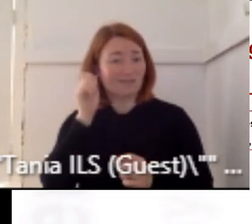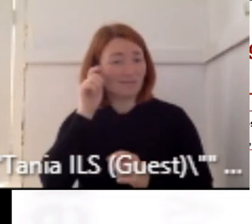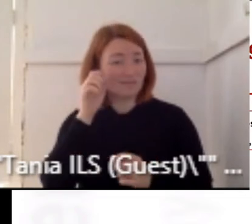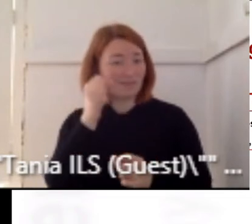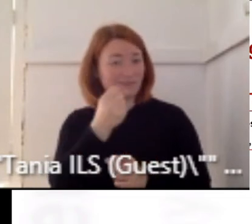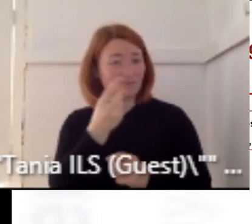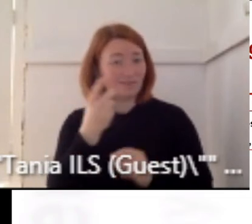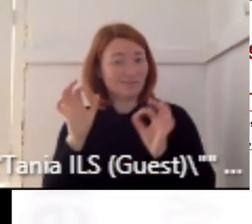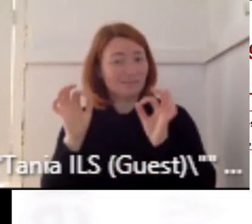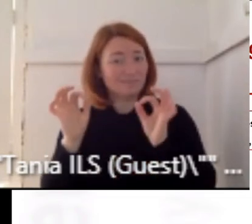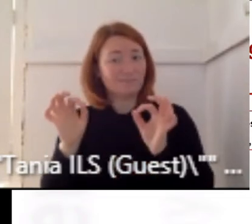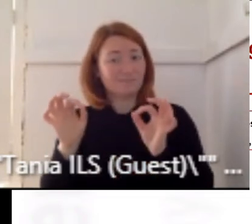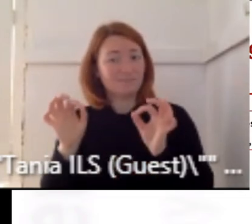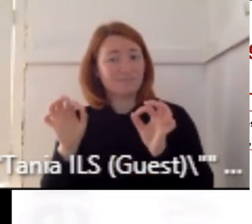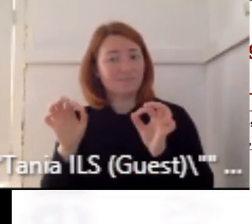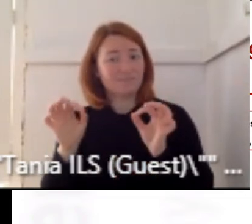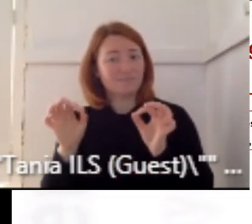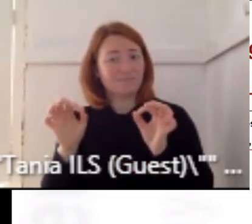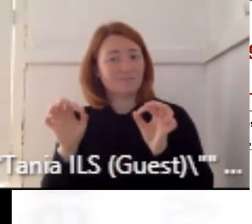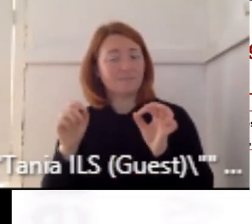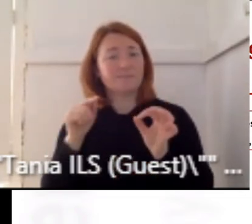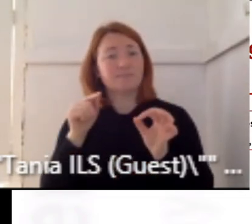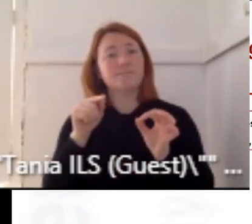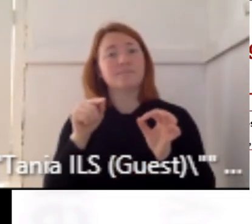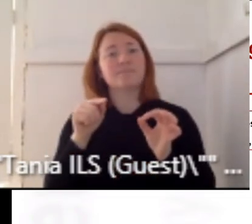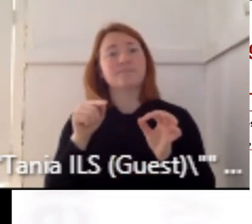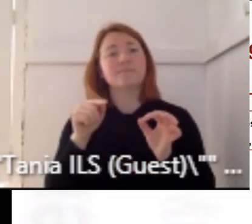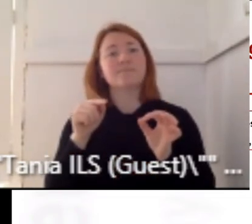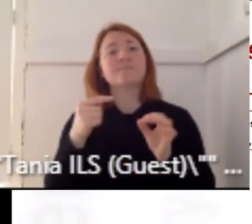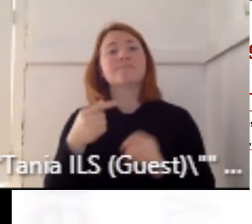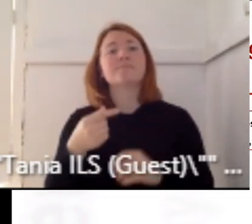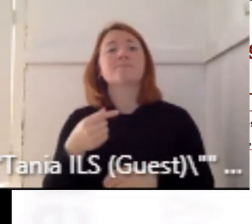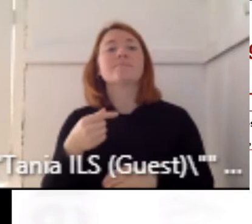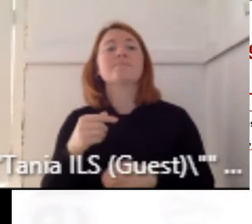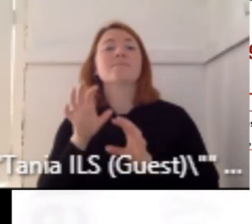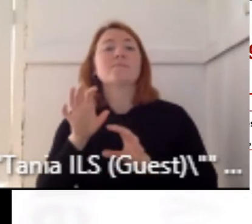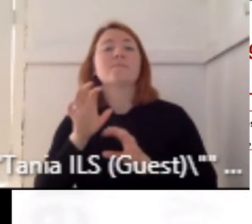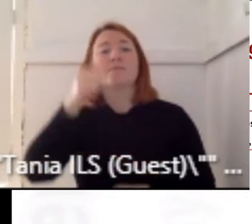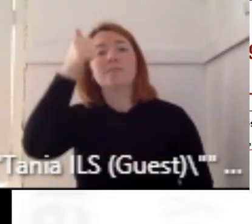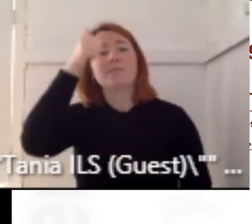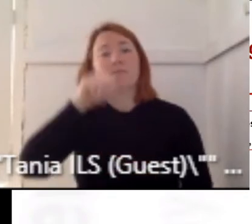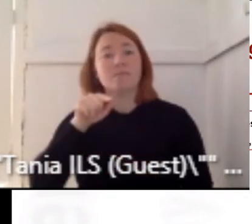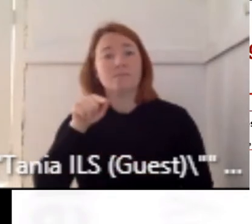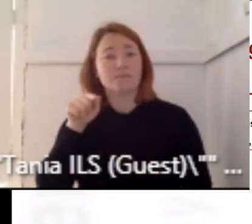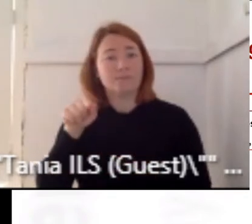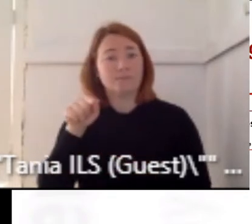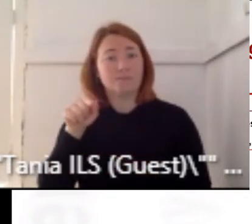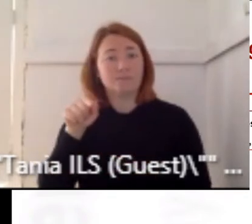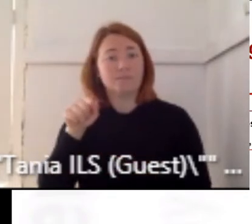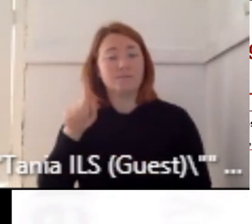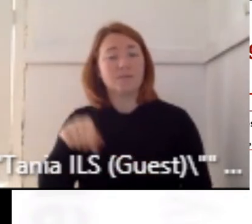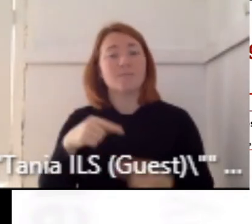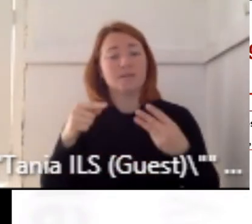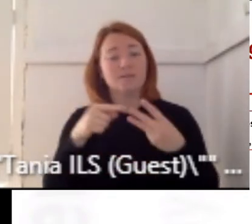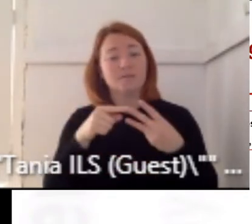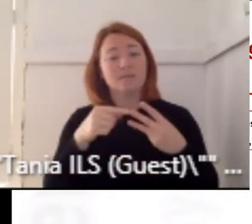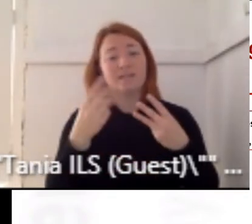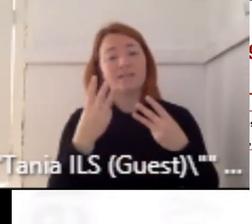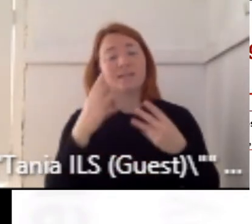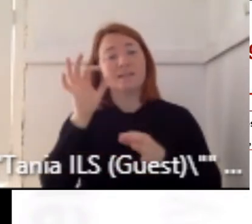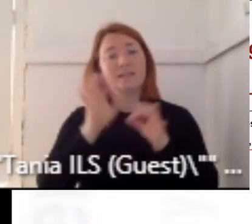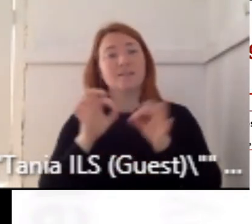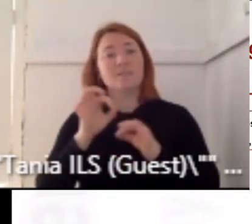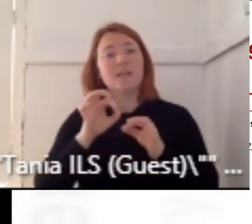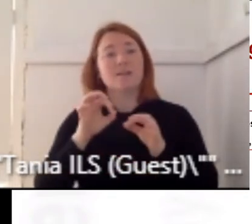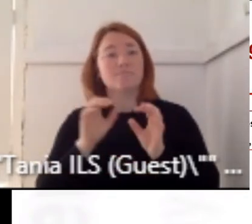dones estrangeres han estat per motiu de violència masclista en l'àmbit de la parella, seguit del 3% en l'àmbit